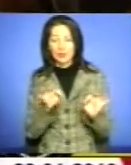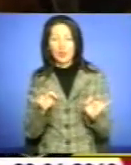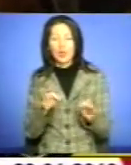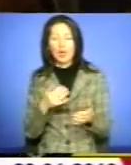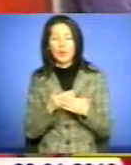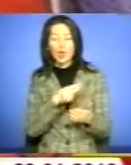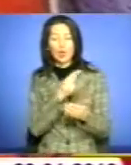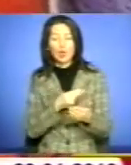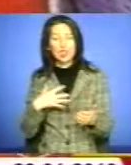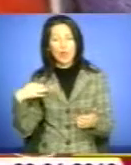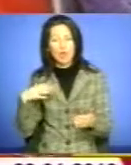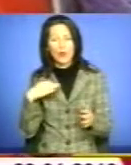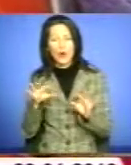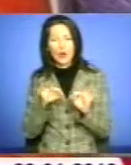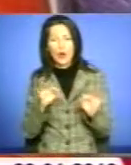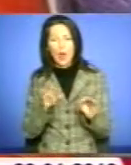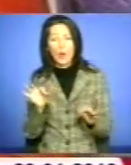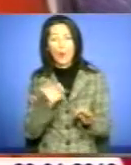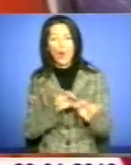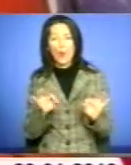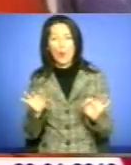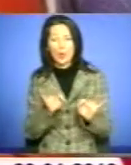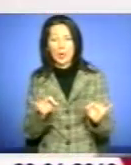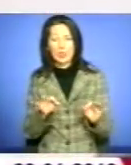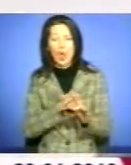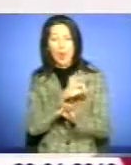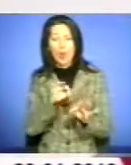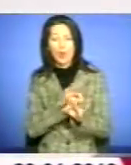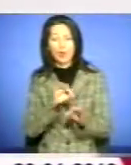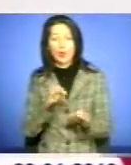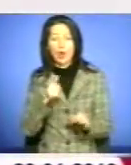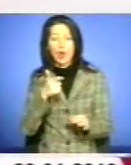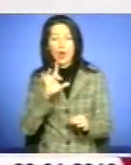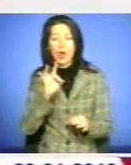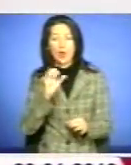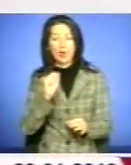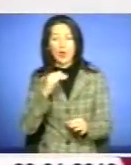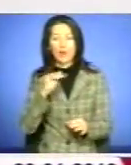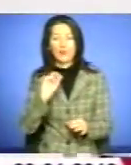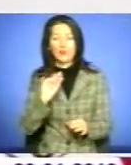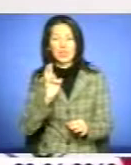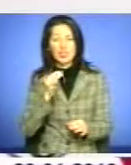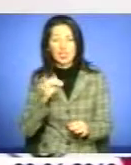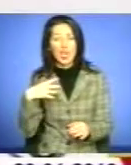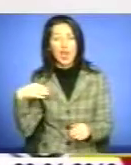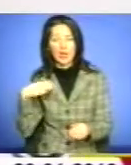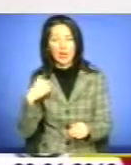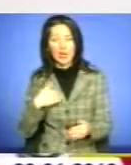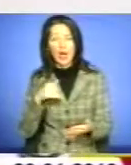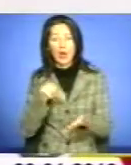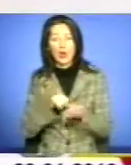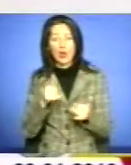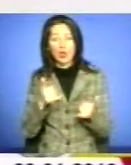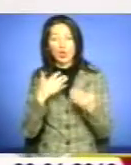Супрун розповіла про популяризацію проєкту «Графічний Львів». Я представляю сьогодні Львів, так як я